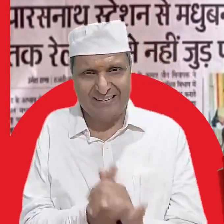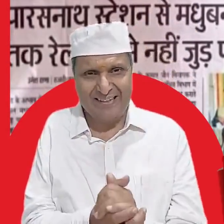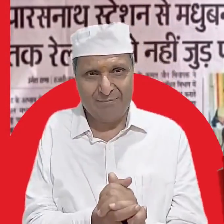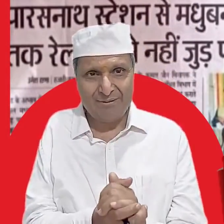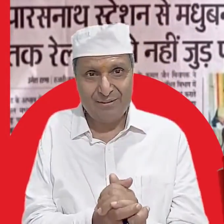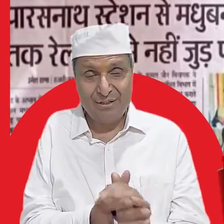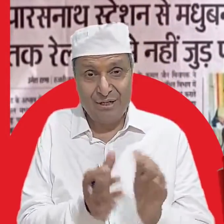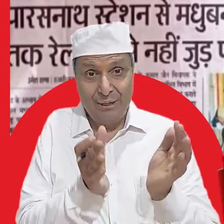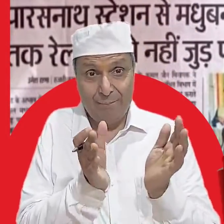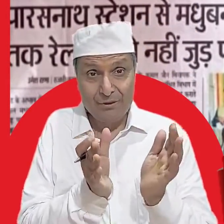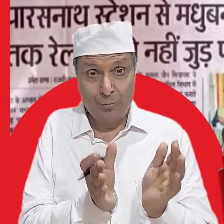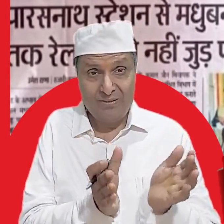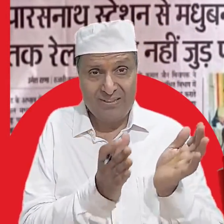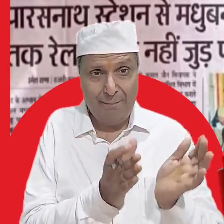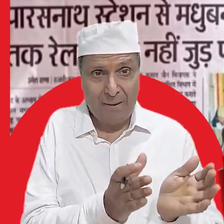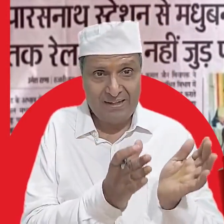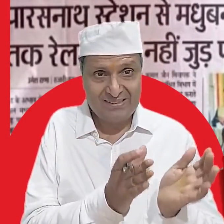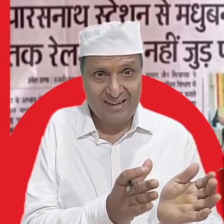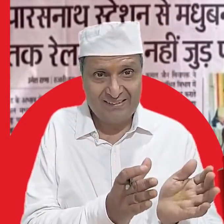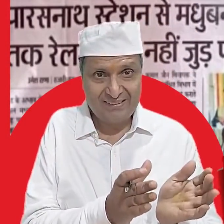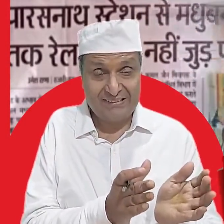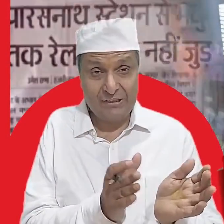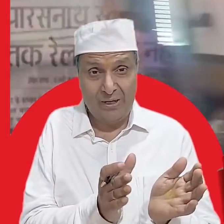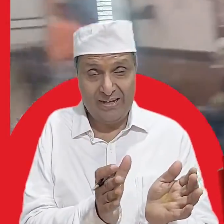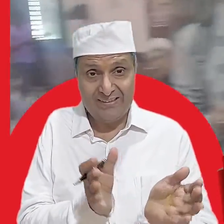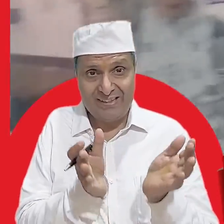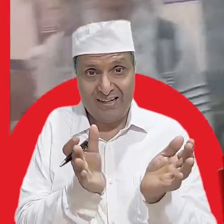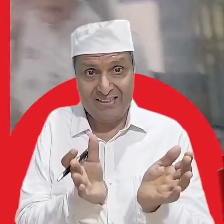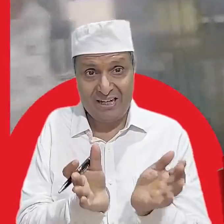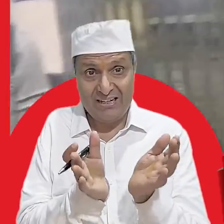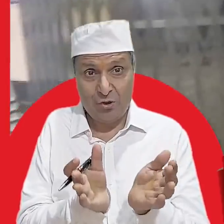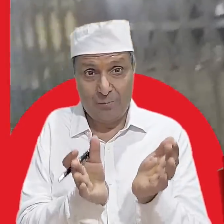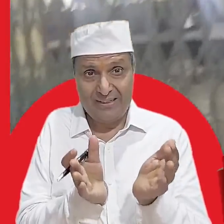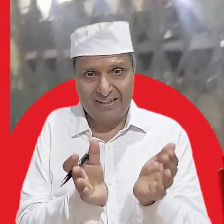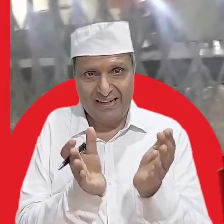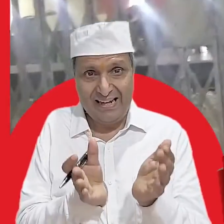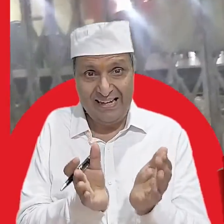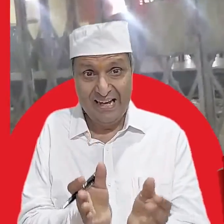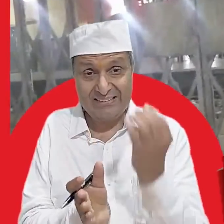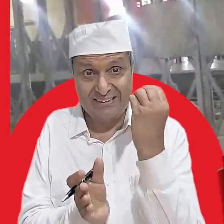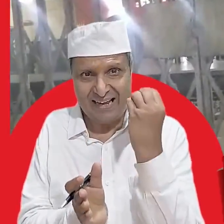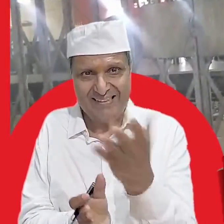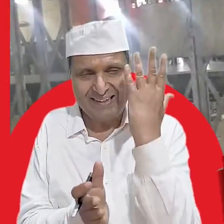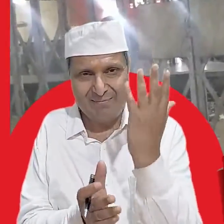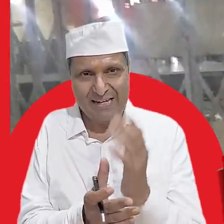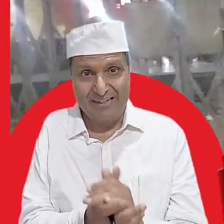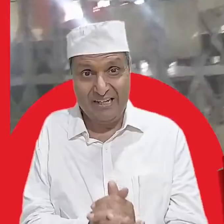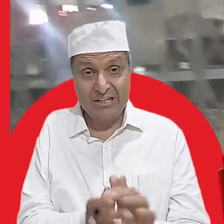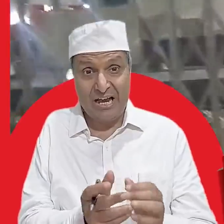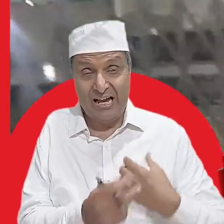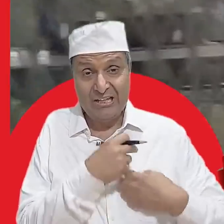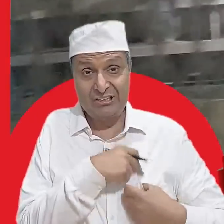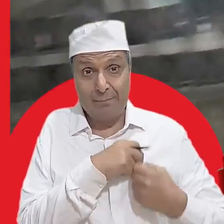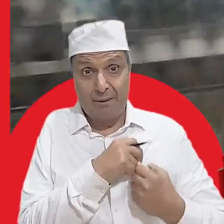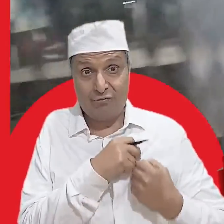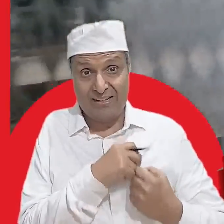बात कर लेते हैं। अब मधुबन से पारसनाथ कितनी दूर है, 4.5 किलोमीटर की रेल लाइन 27 साल में नहीं बनी।